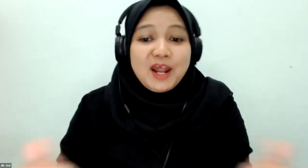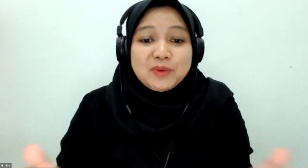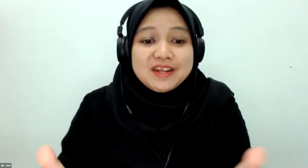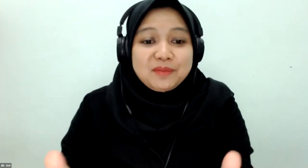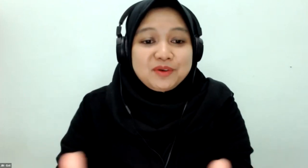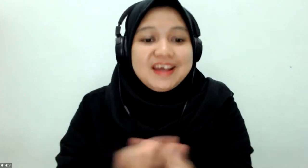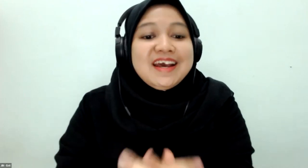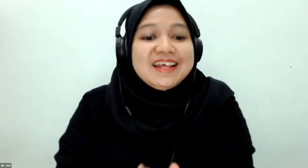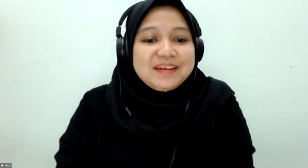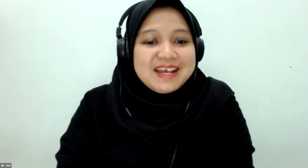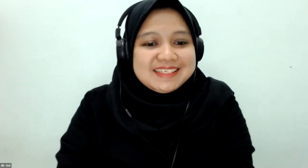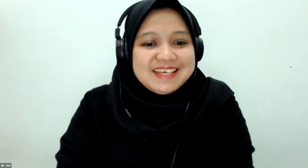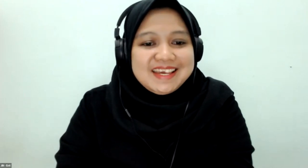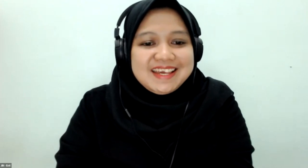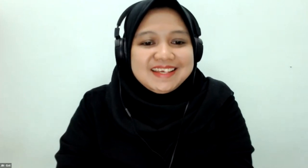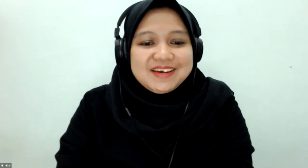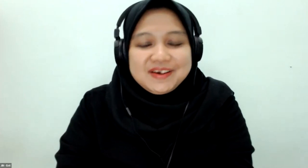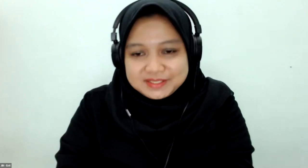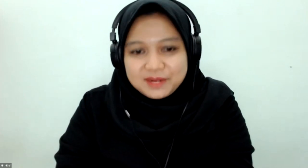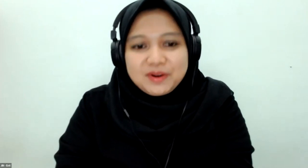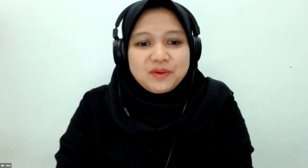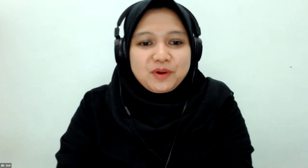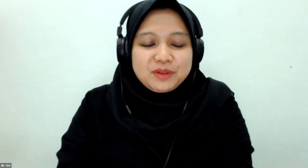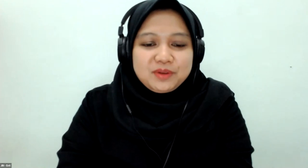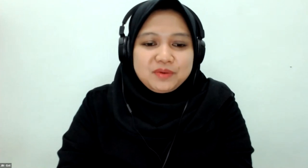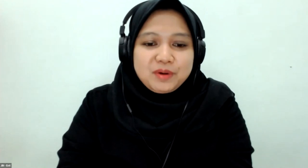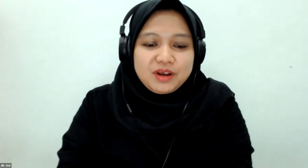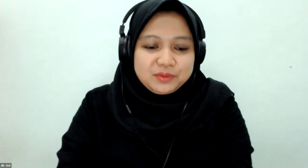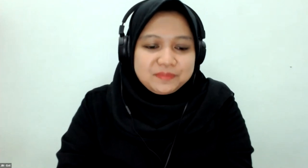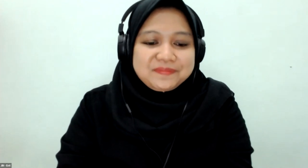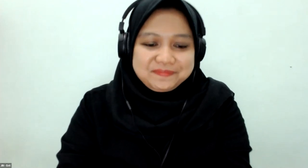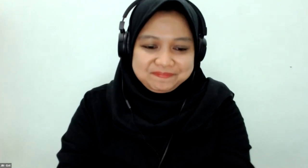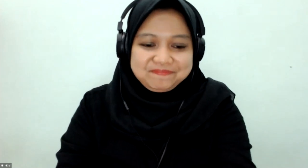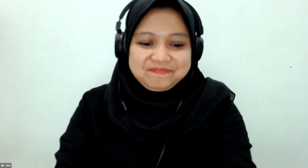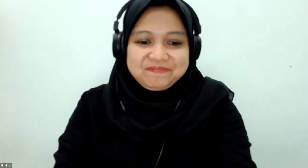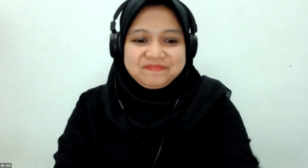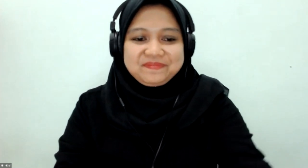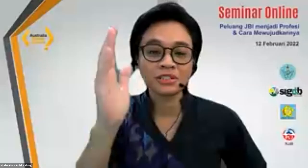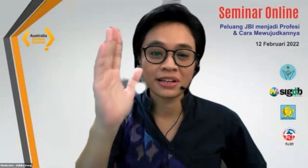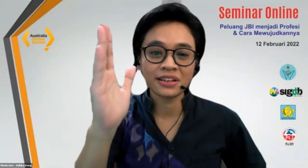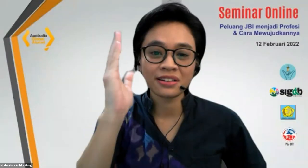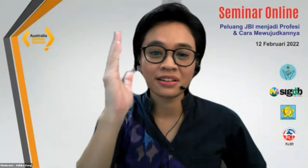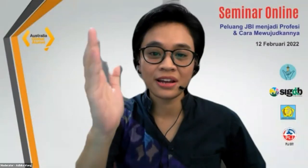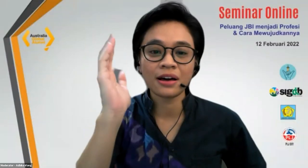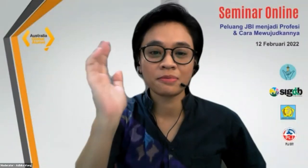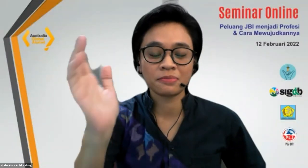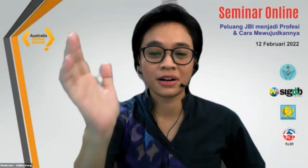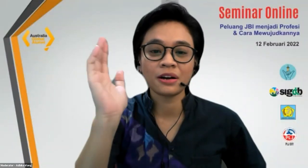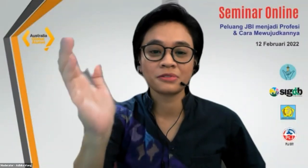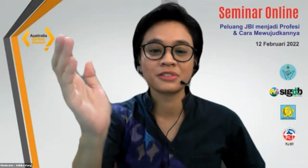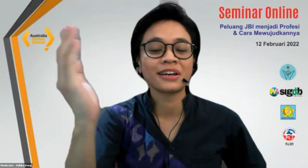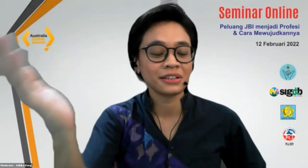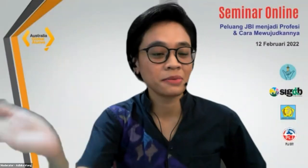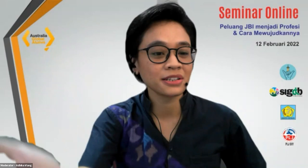bisa kita lalui dengan mudah terima kasih wassalamualaikum warahmatullahi wabarakatuh Waalaikumsalam proses belajar tidaklah